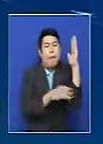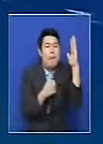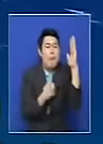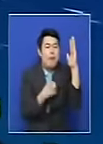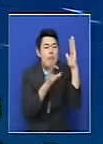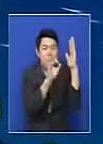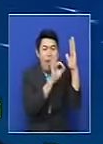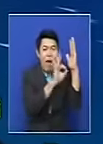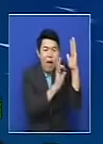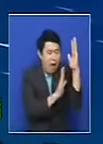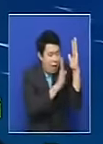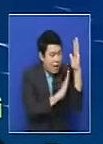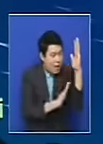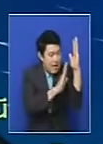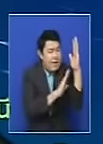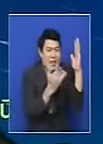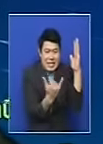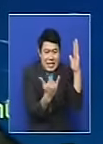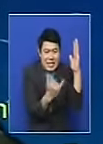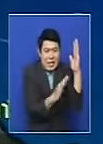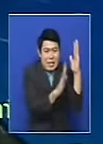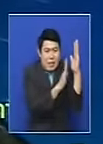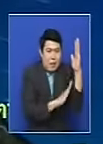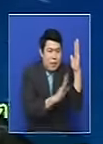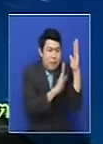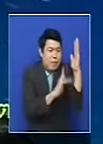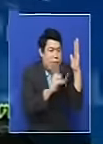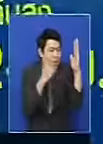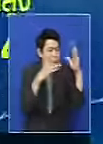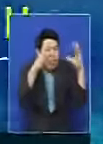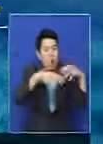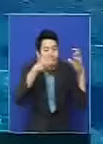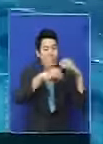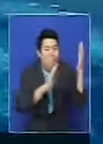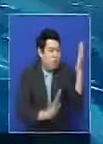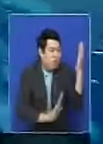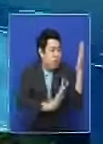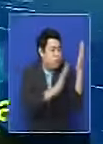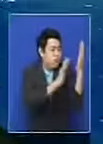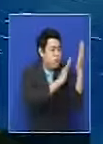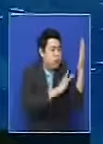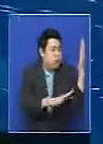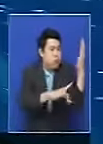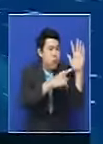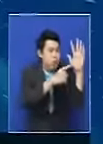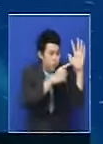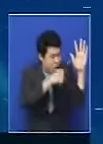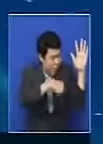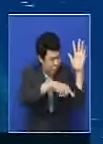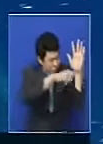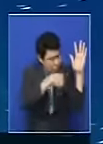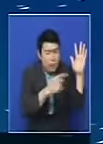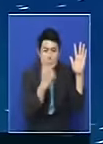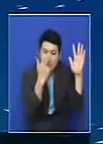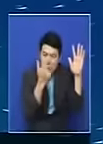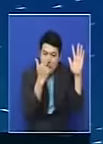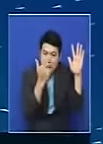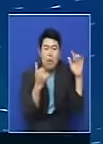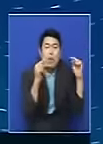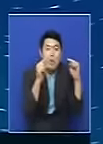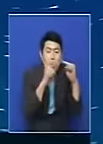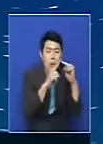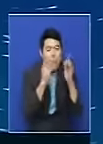ที่สีฟ้าอ่อนๆที่ถูกปกคลุมณเวลานี้นะครับคือกลุ่มเมฆฝนนะครับที่พัดเข้าปกคลุมครับประชาชนในพื้นที่จะต้องเฝ้าระวังนะครับโดยเฉ